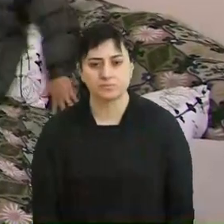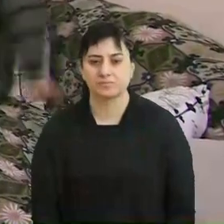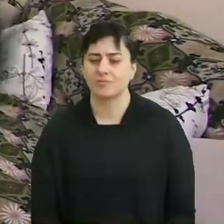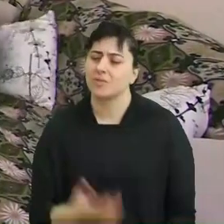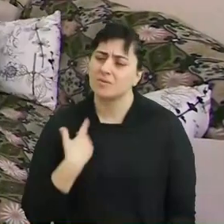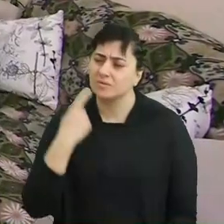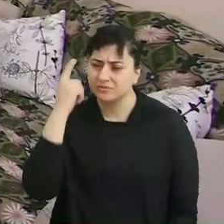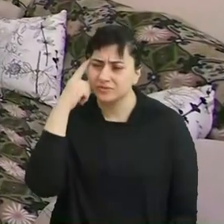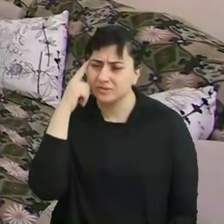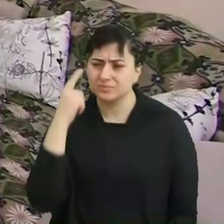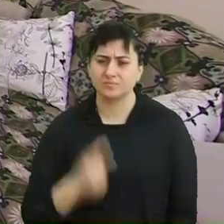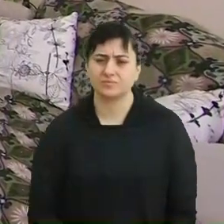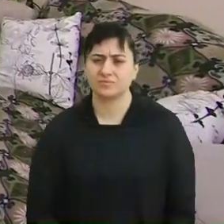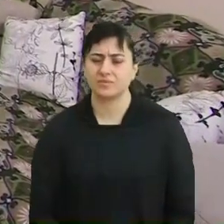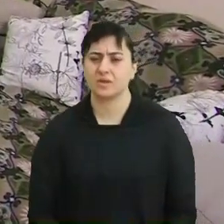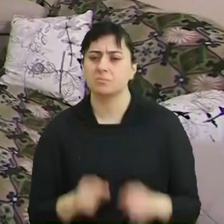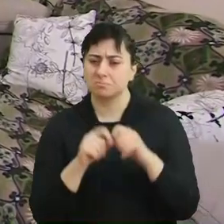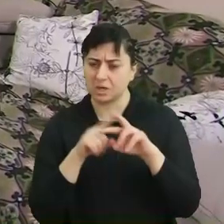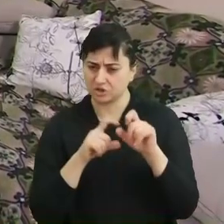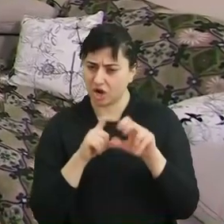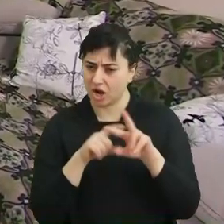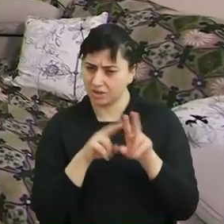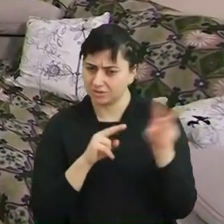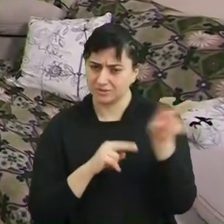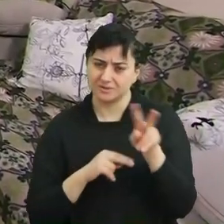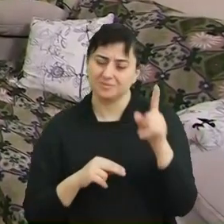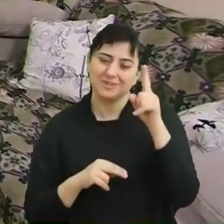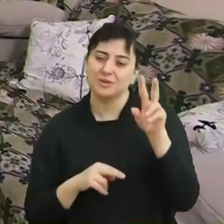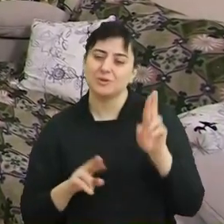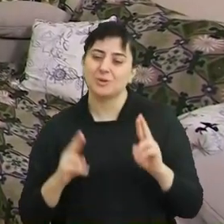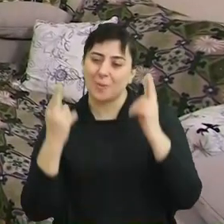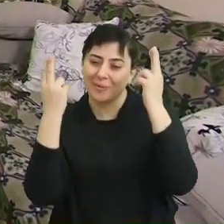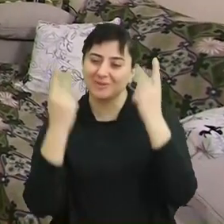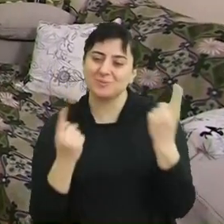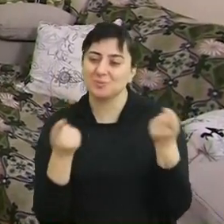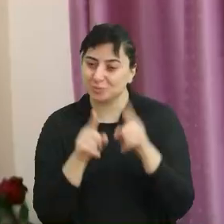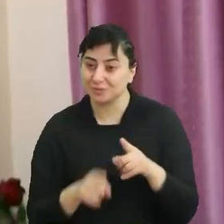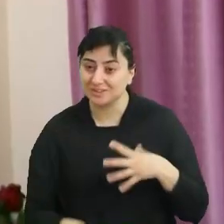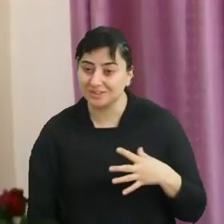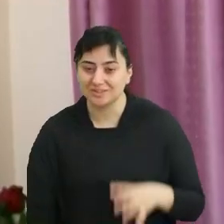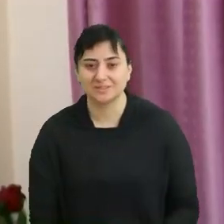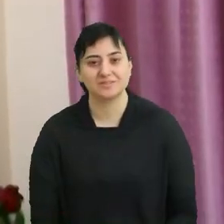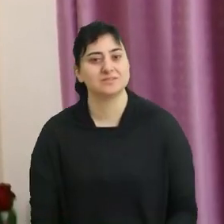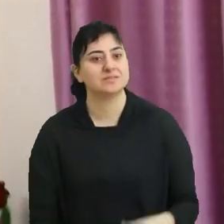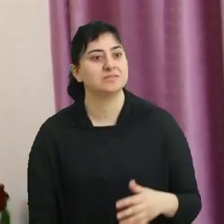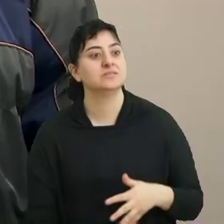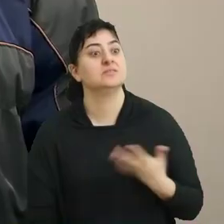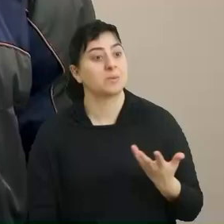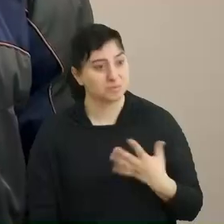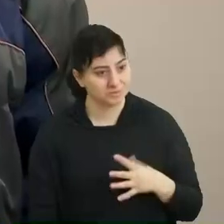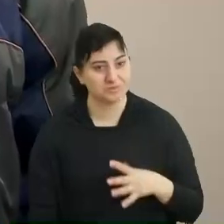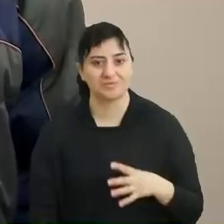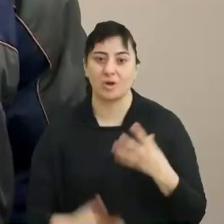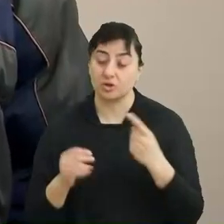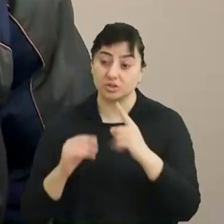oturduğu yerden baksana, doğruldu. Başak'la şöyle romantik ufak bir buluşma ne dersin? Anam istemez miyim? O